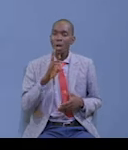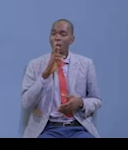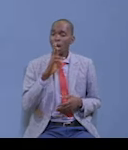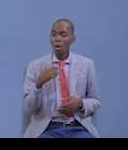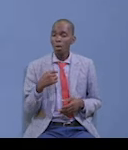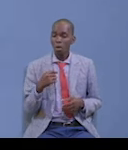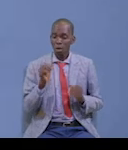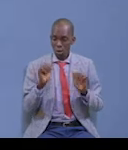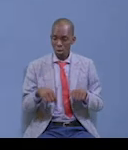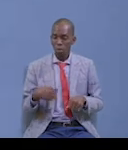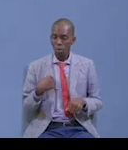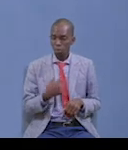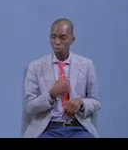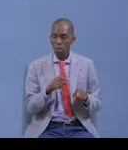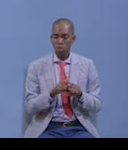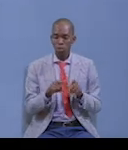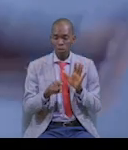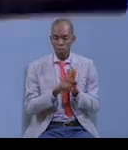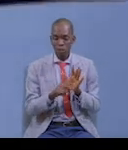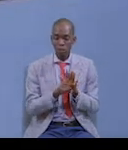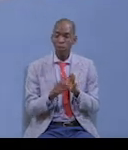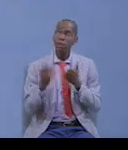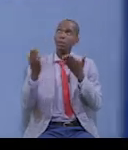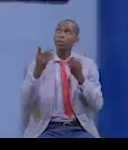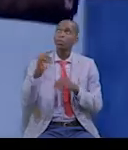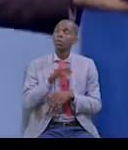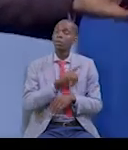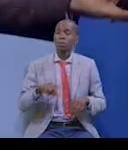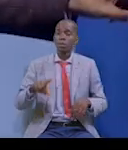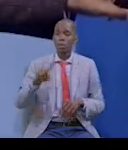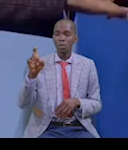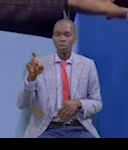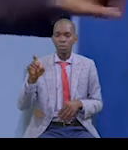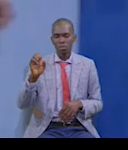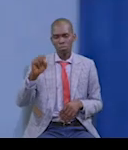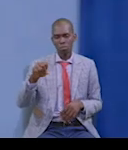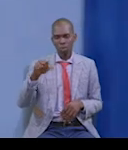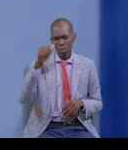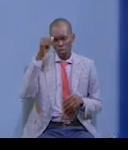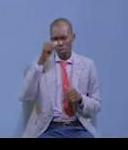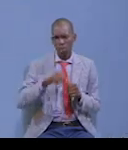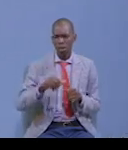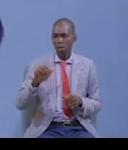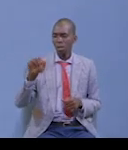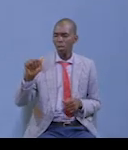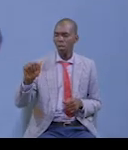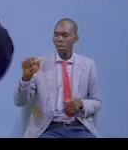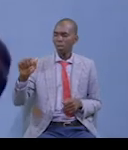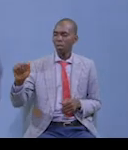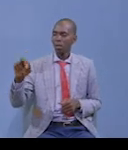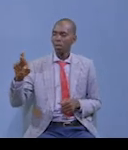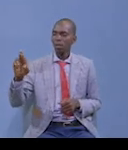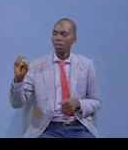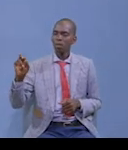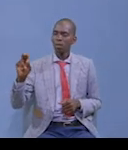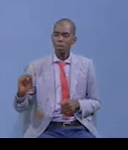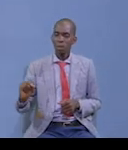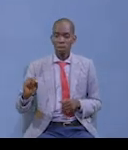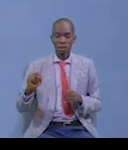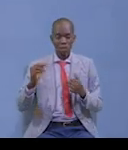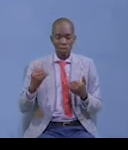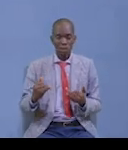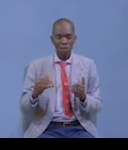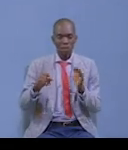the Lord? మనం ఏమైనా వ్యతిరేకంగా సేవ చేస్తున్నామా? Aaron. అహరోను negatively served the